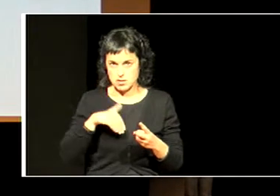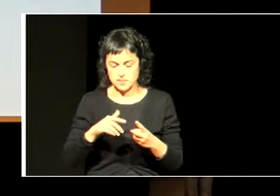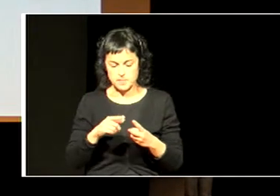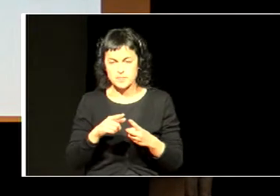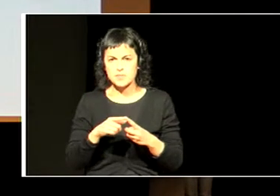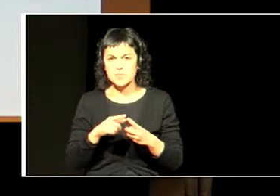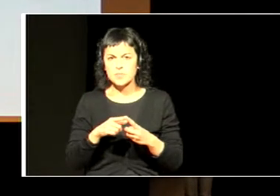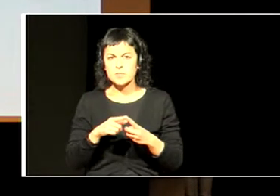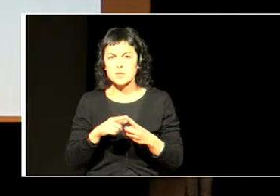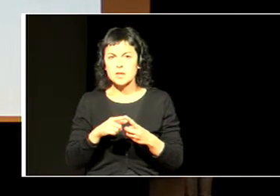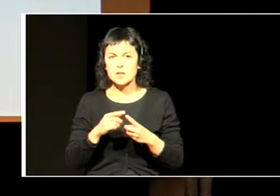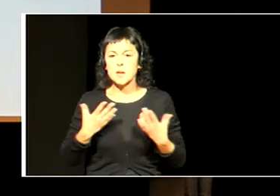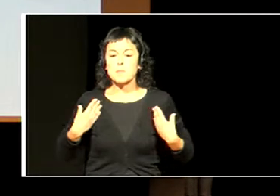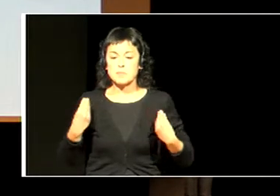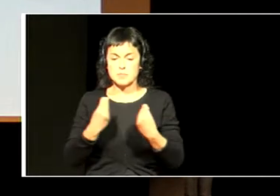bizikidetza positiboa,